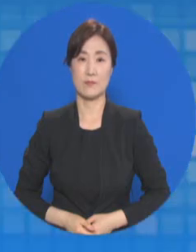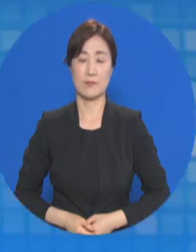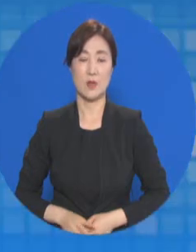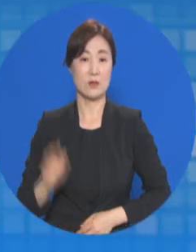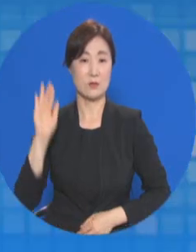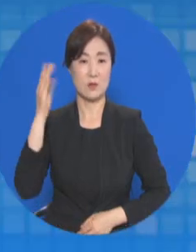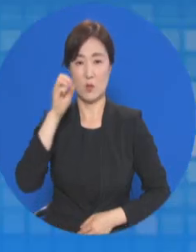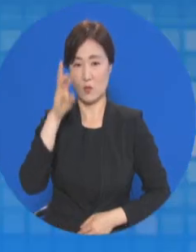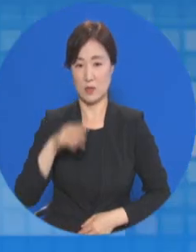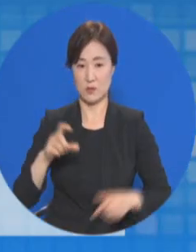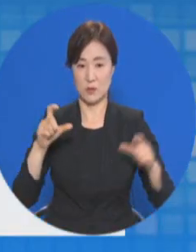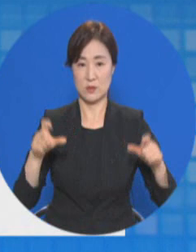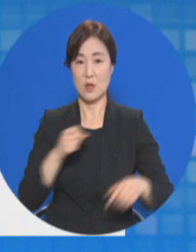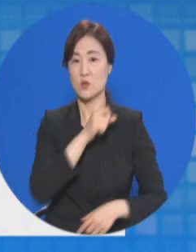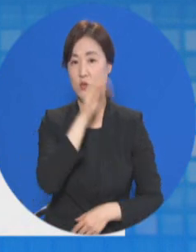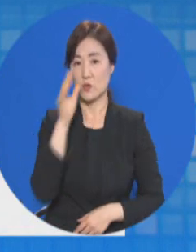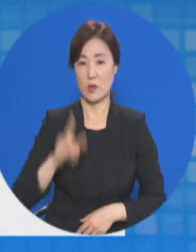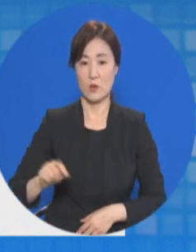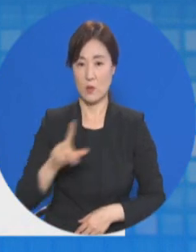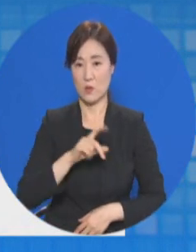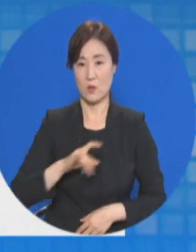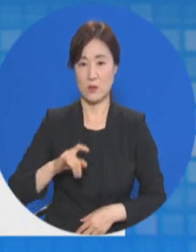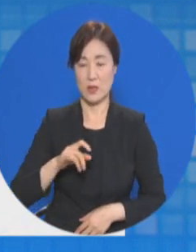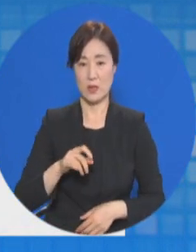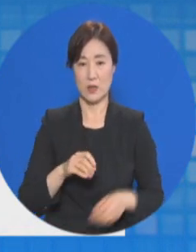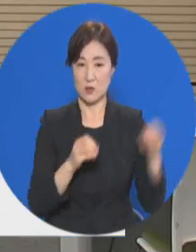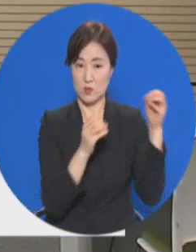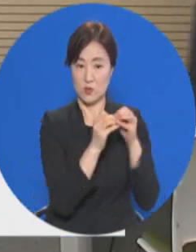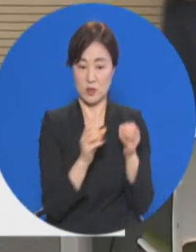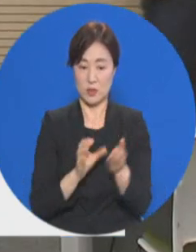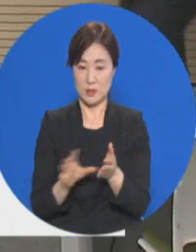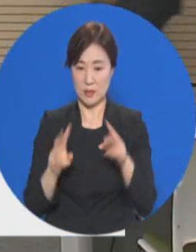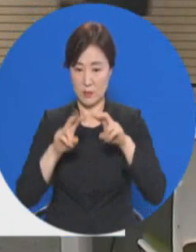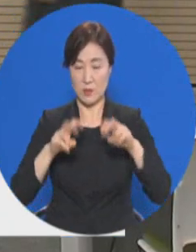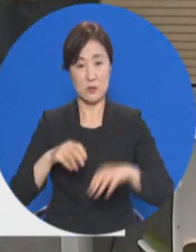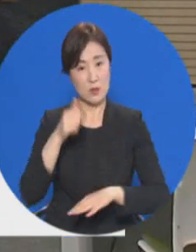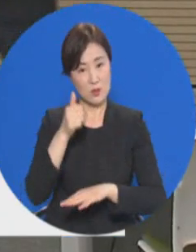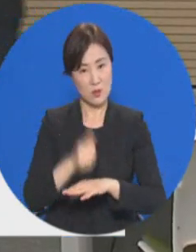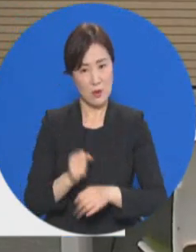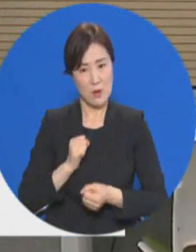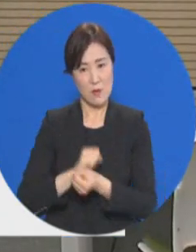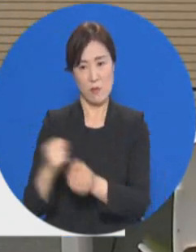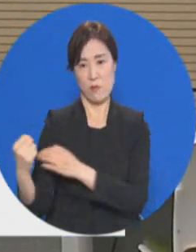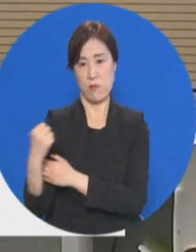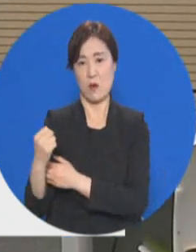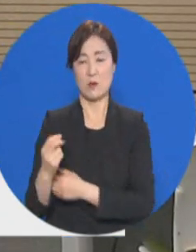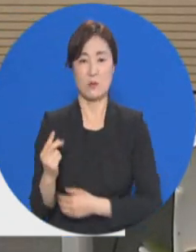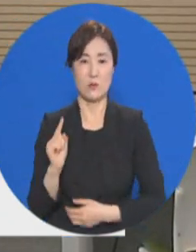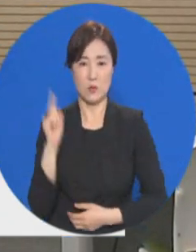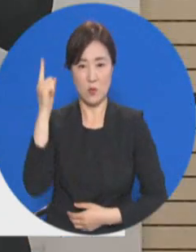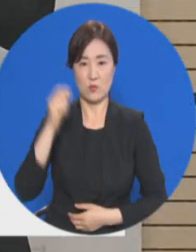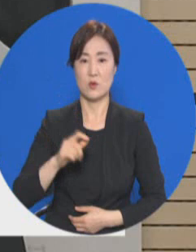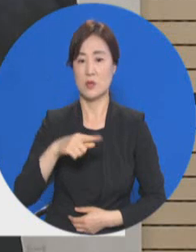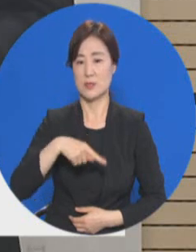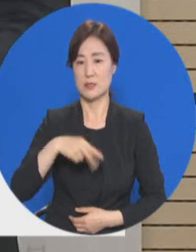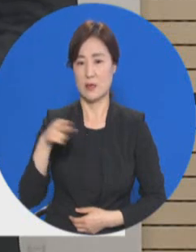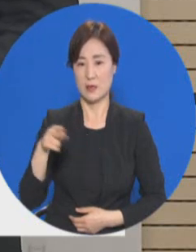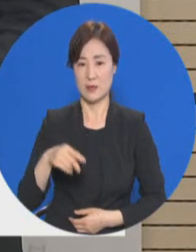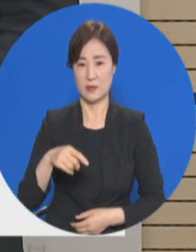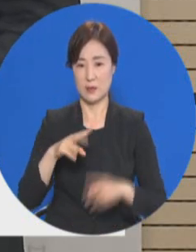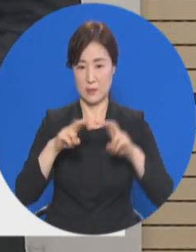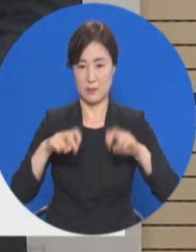최근 광주에서 유행하고 있는 코로나 바이러스 유전자는 전파력이 높은 GH 그룹으로 나타났습니다.